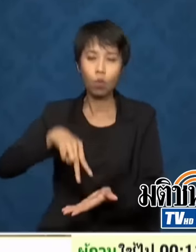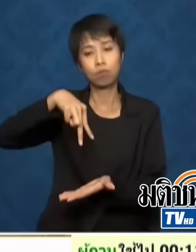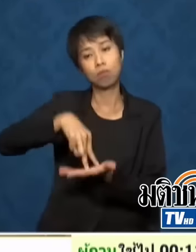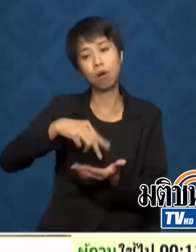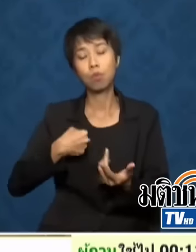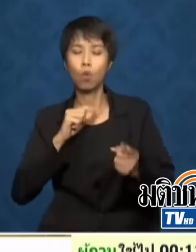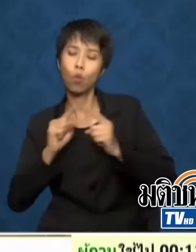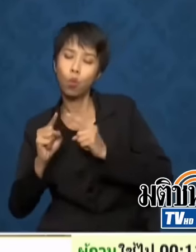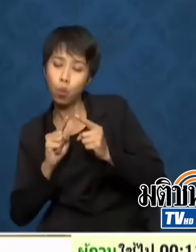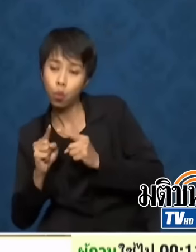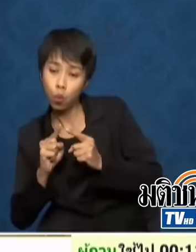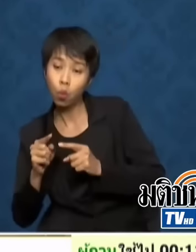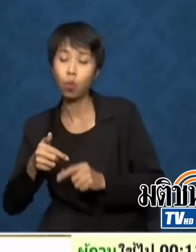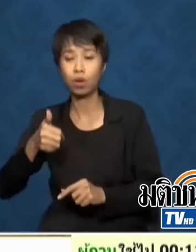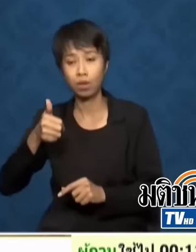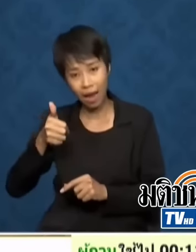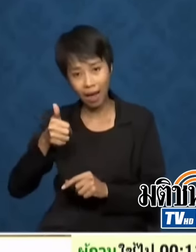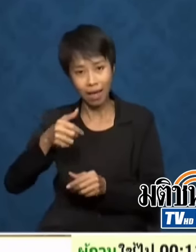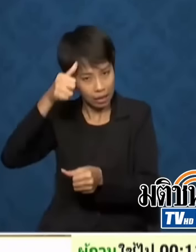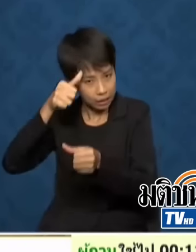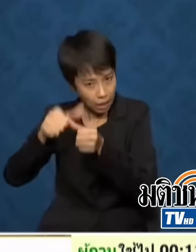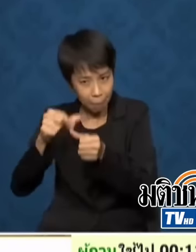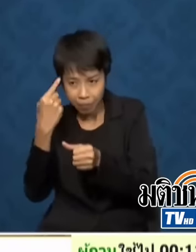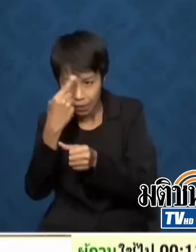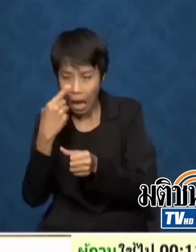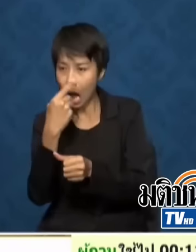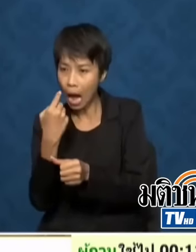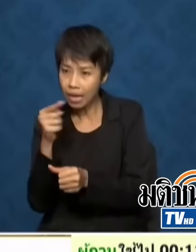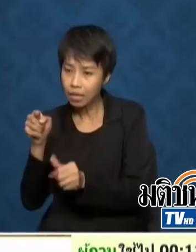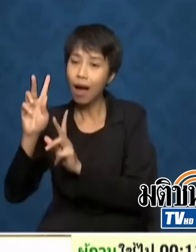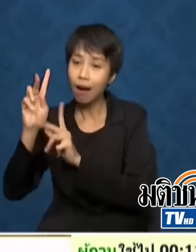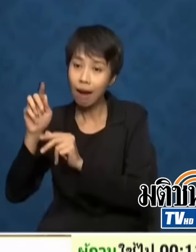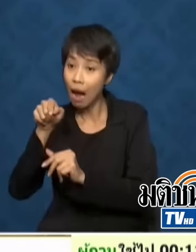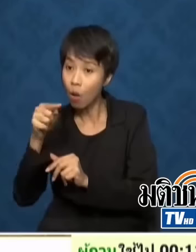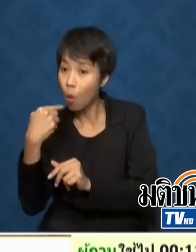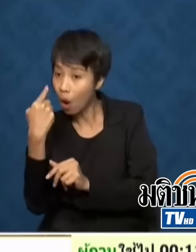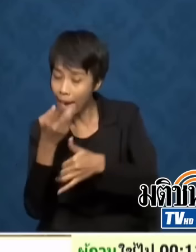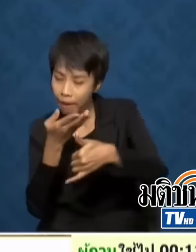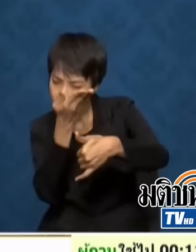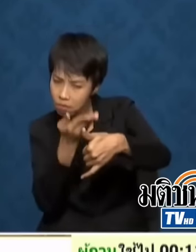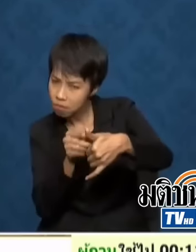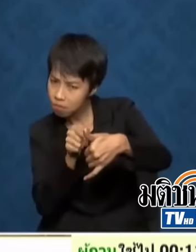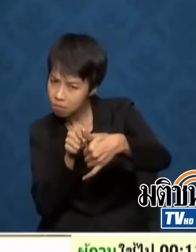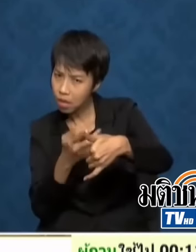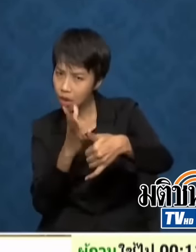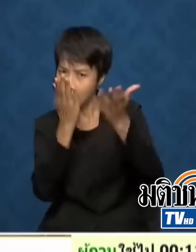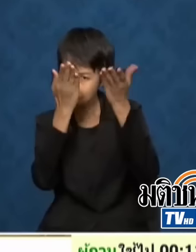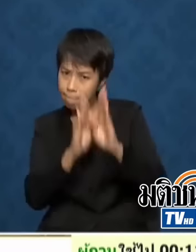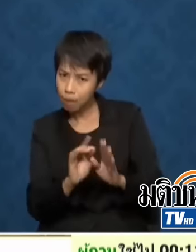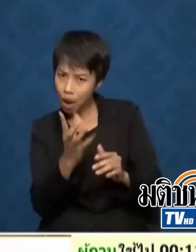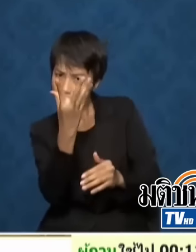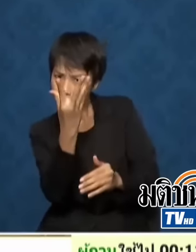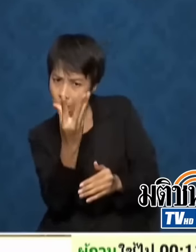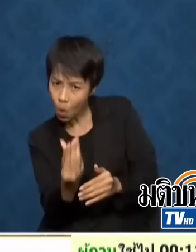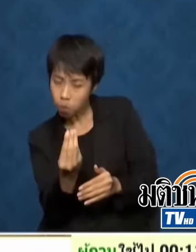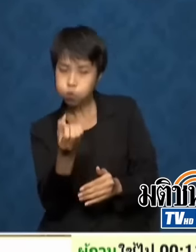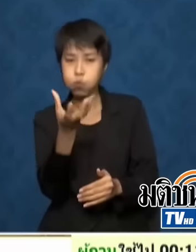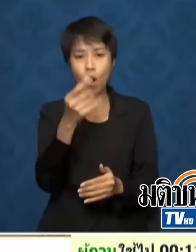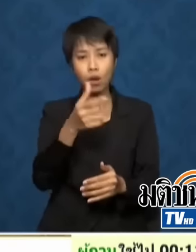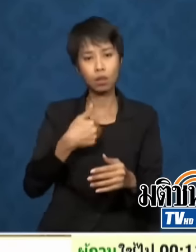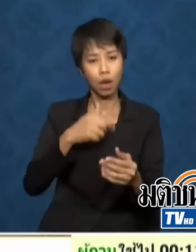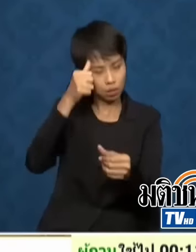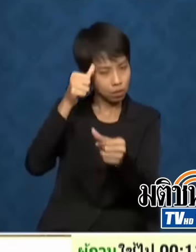ผู้สูงอายุได้จดจำได้ว่านักข่าวเดอะรีพอร์เตอร์คนหนึ่งมีรูปร่างที่ผอมหรืออ้วนท้ว